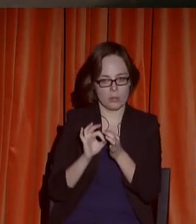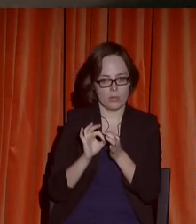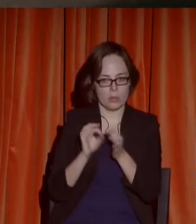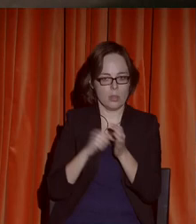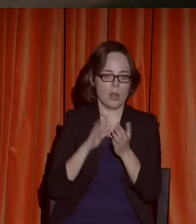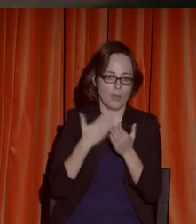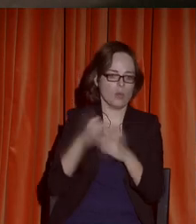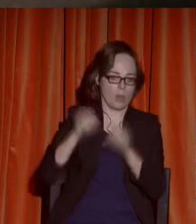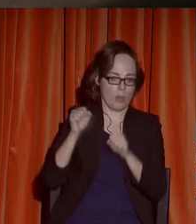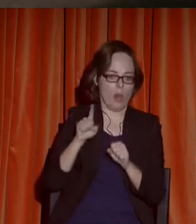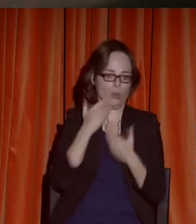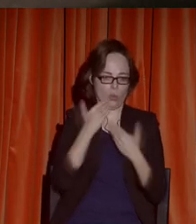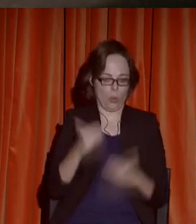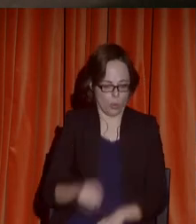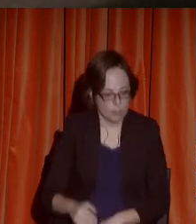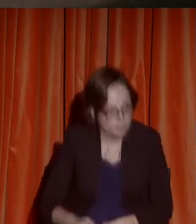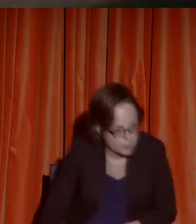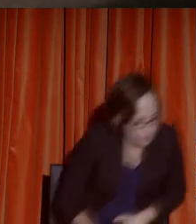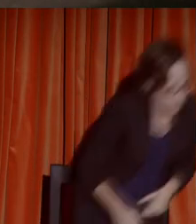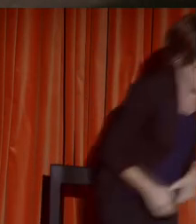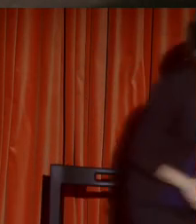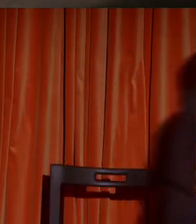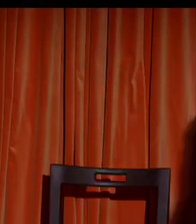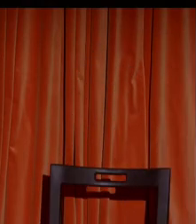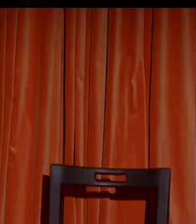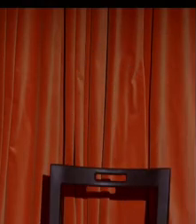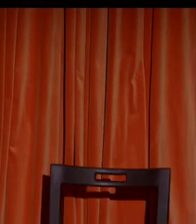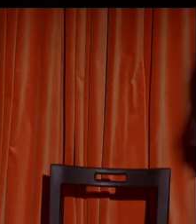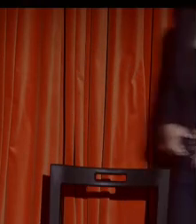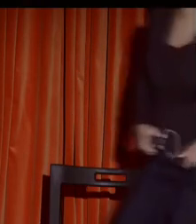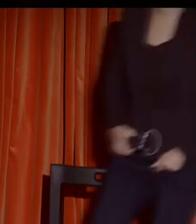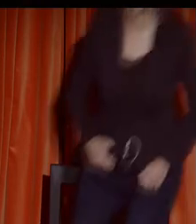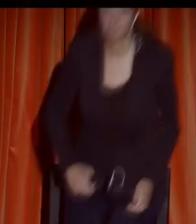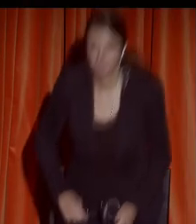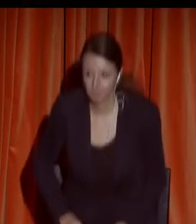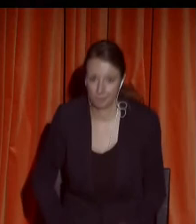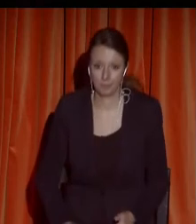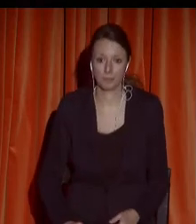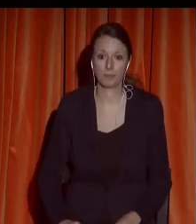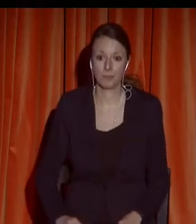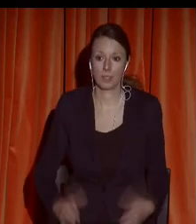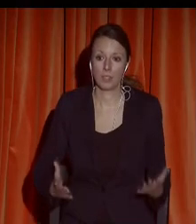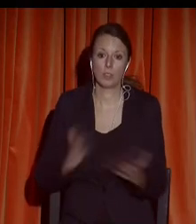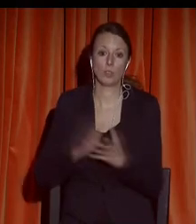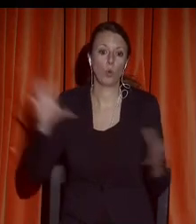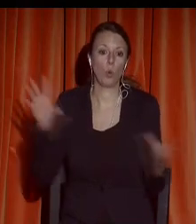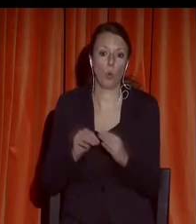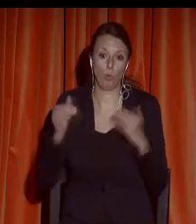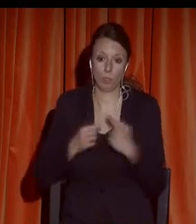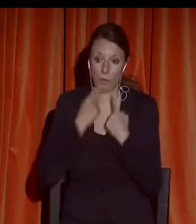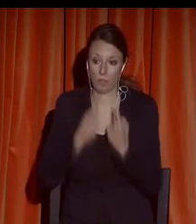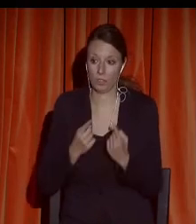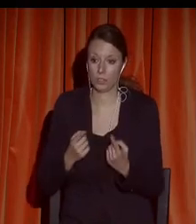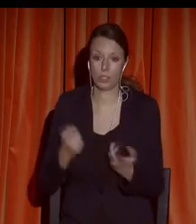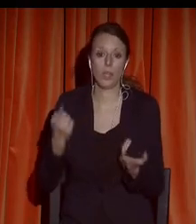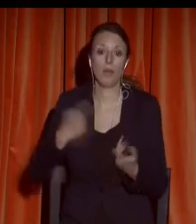jakby kwestia samego Trybunału. Dziękuję. Więc w zasadzie moglibyśmy powiedzieć, że tak,